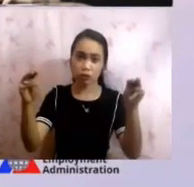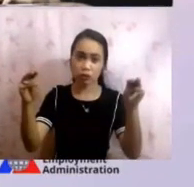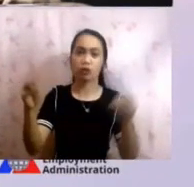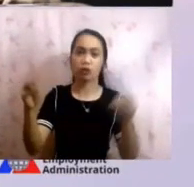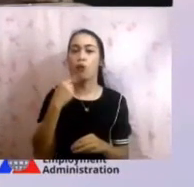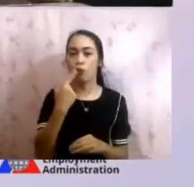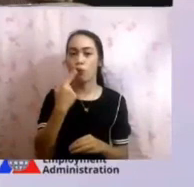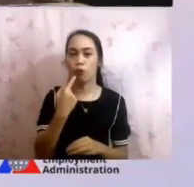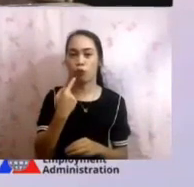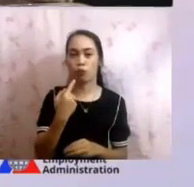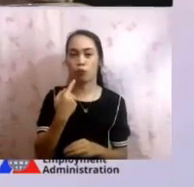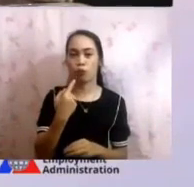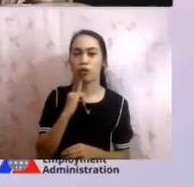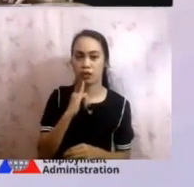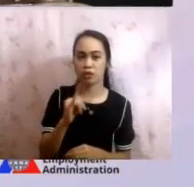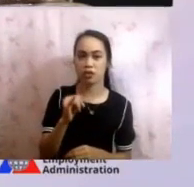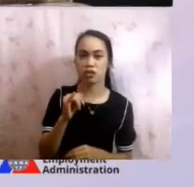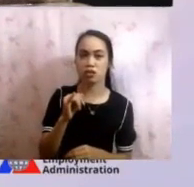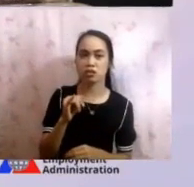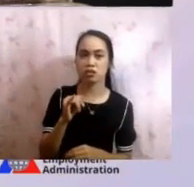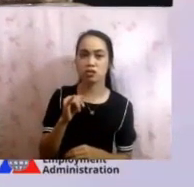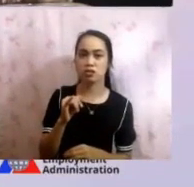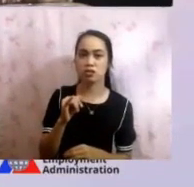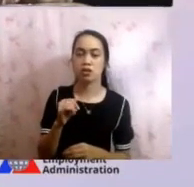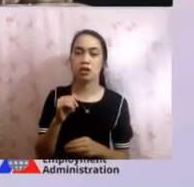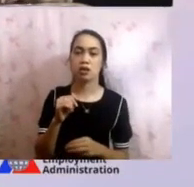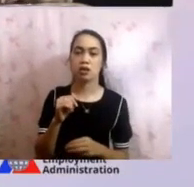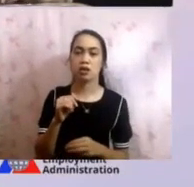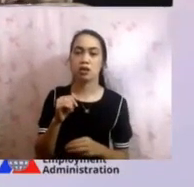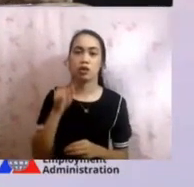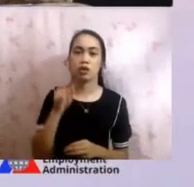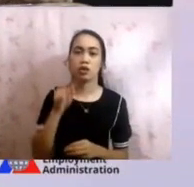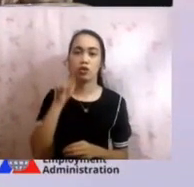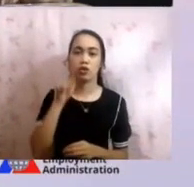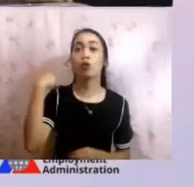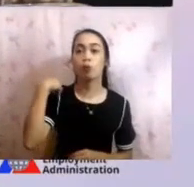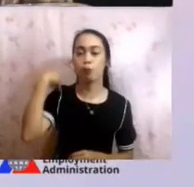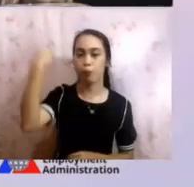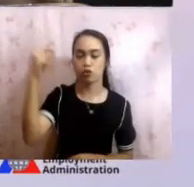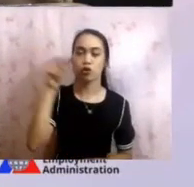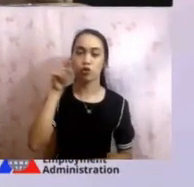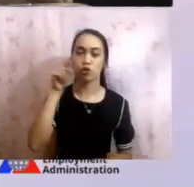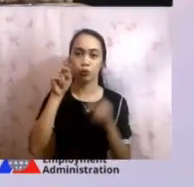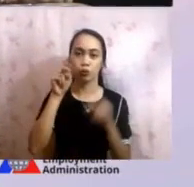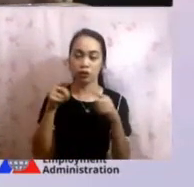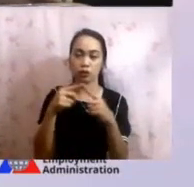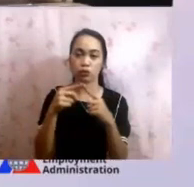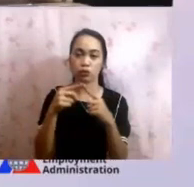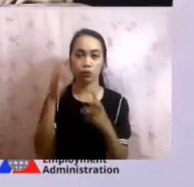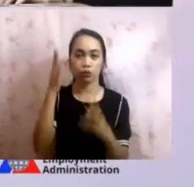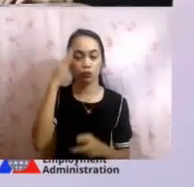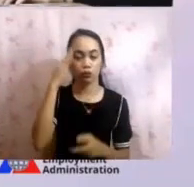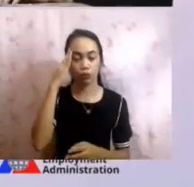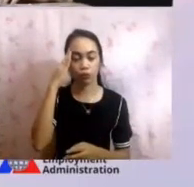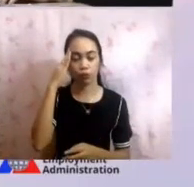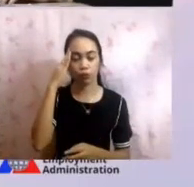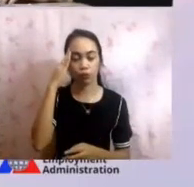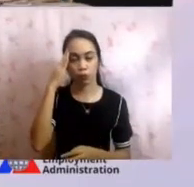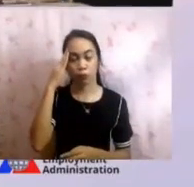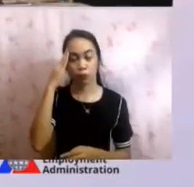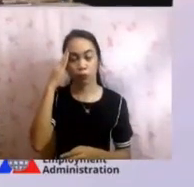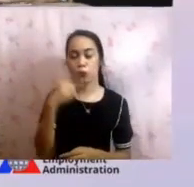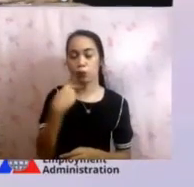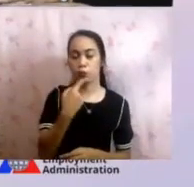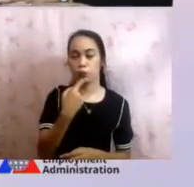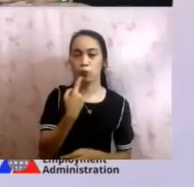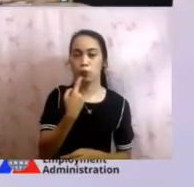may concern. Which is very wrong because the very first thing that you need to know or you need to do when you are applying is to